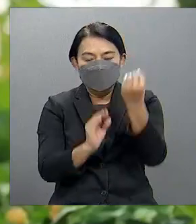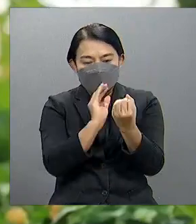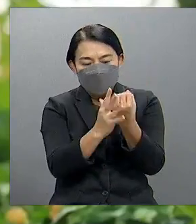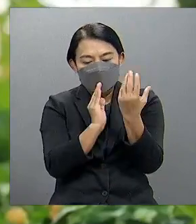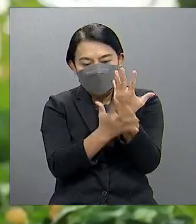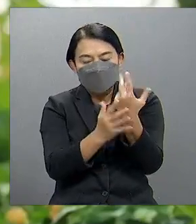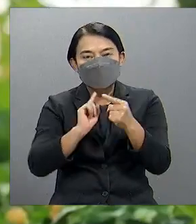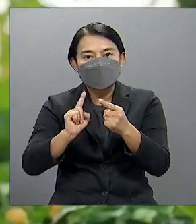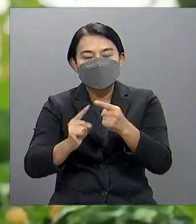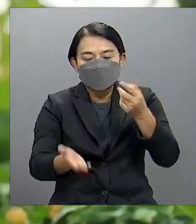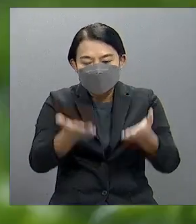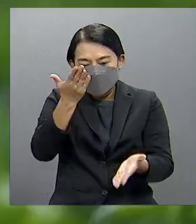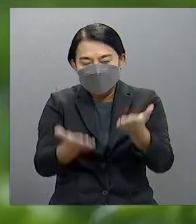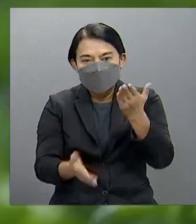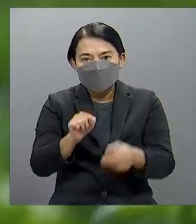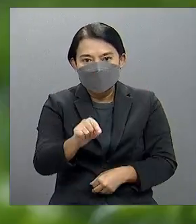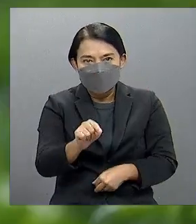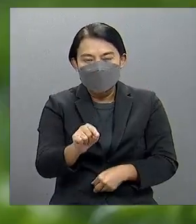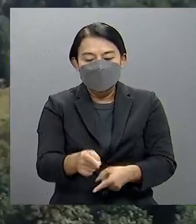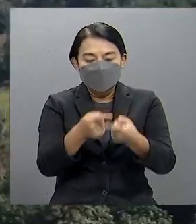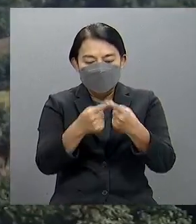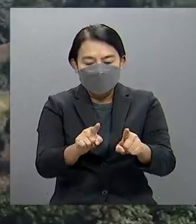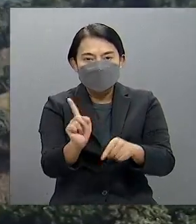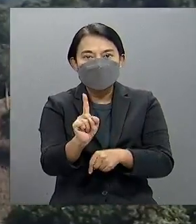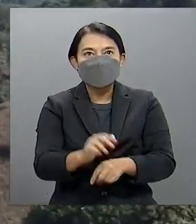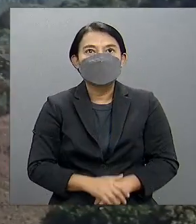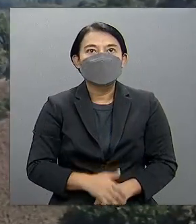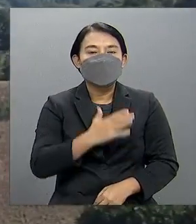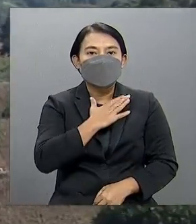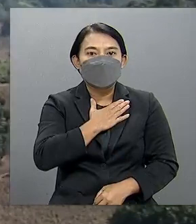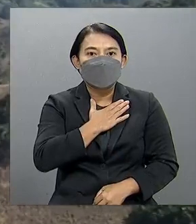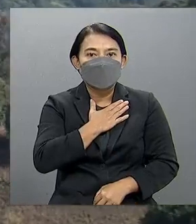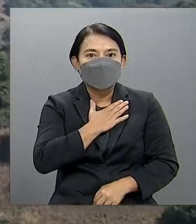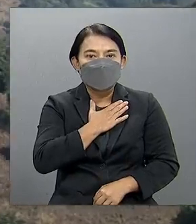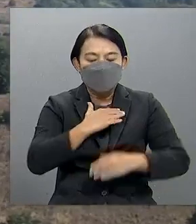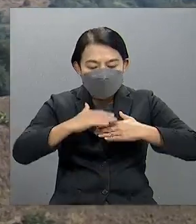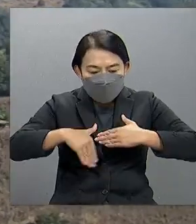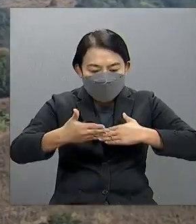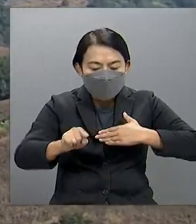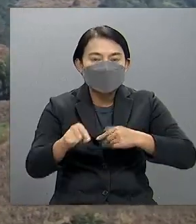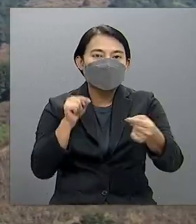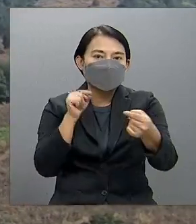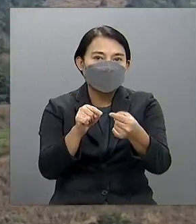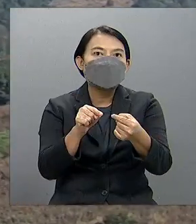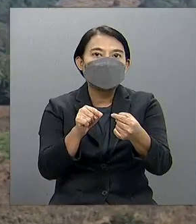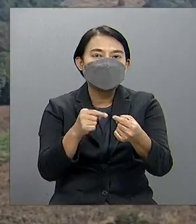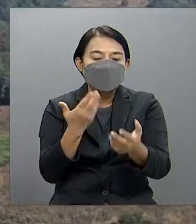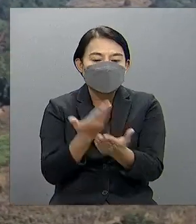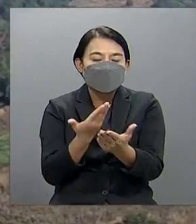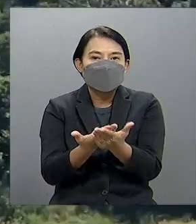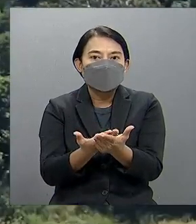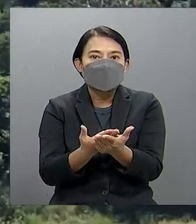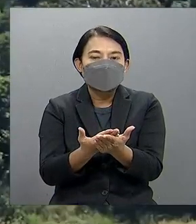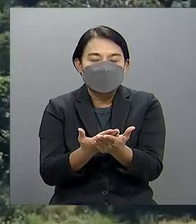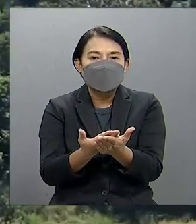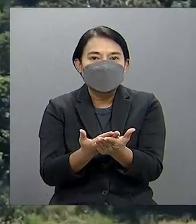แต่มันเป็สัญญาณบอกวาเรามาถูกทางตื่นที่ก 200 ไล่ เราไม่ได้ใช้เงินวประมาณรัิอัเข้ไปแล้ใหเข